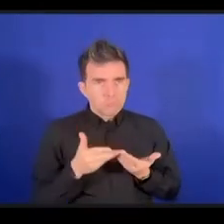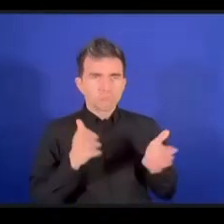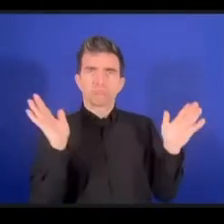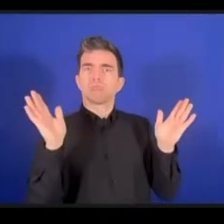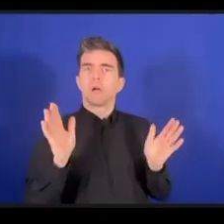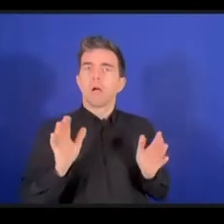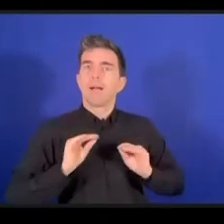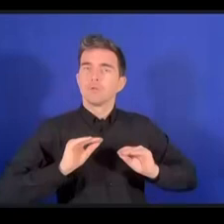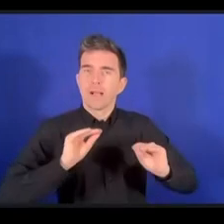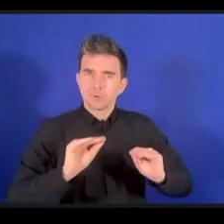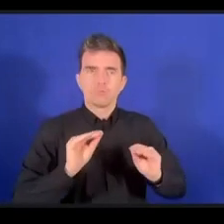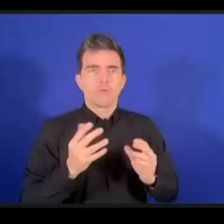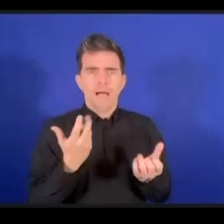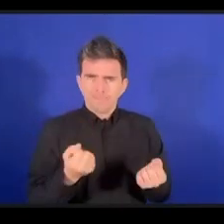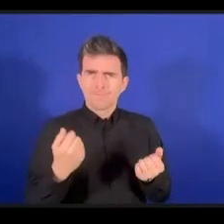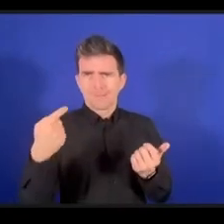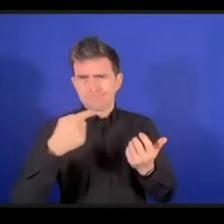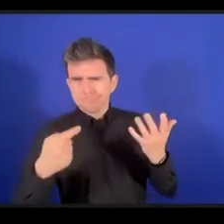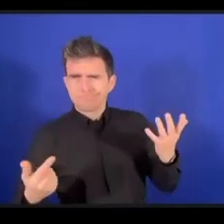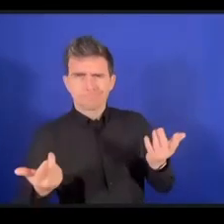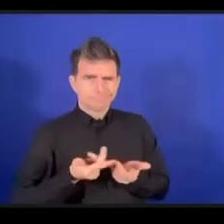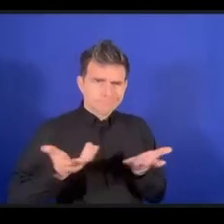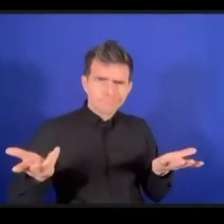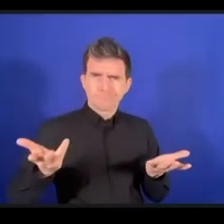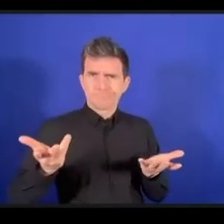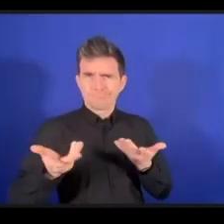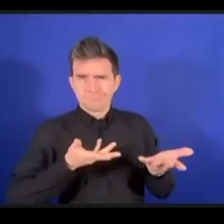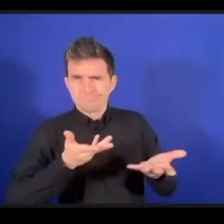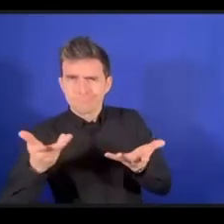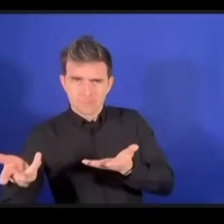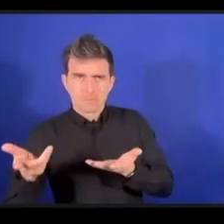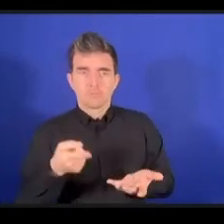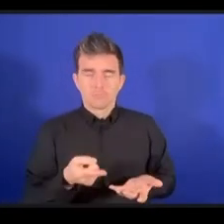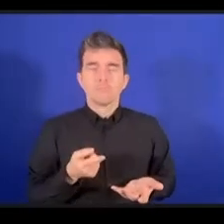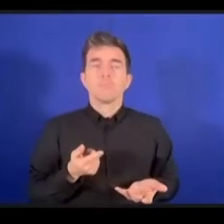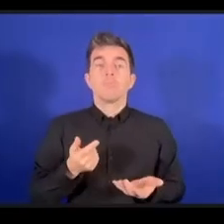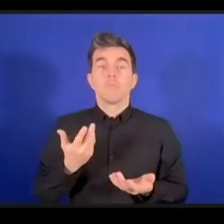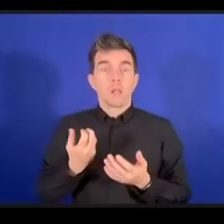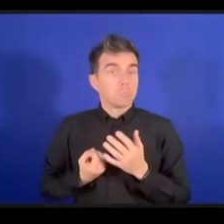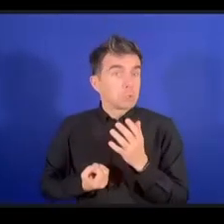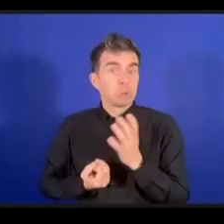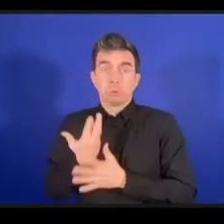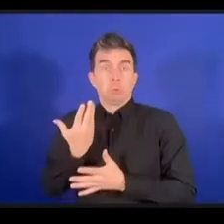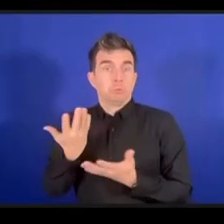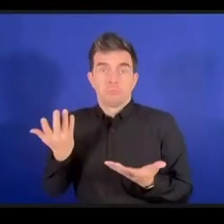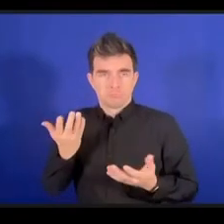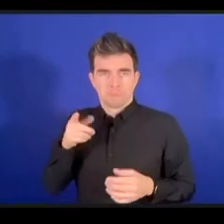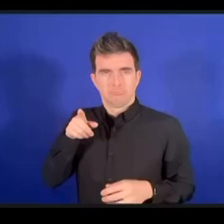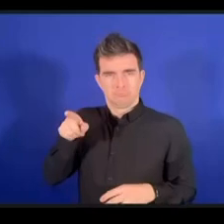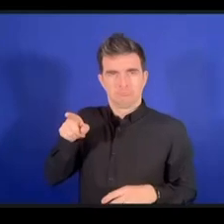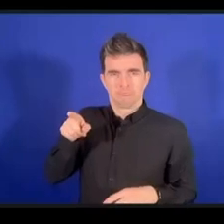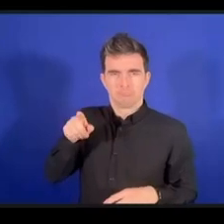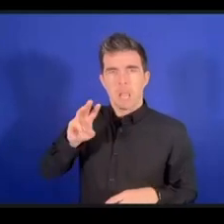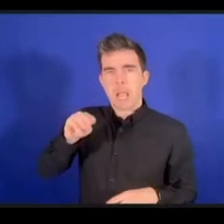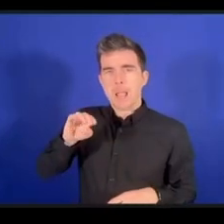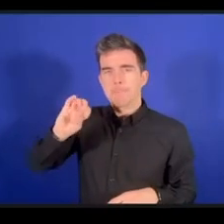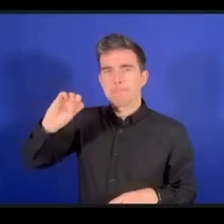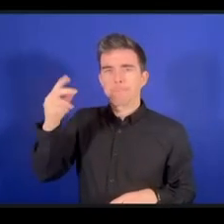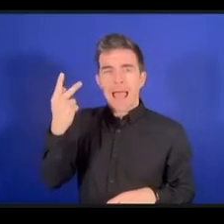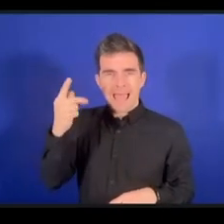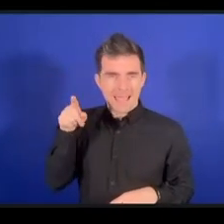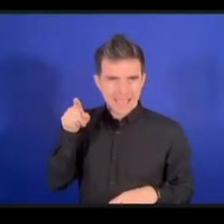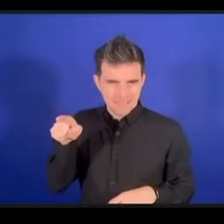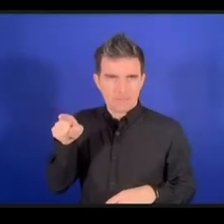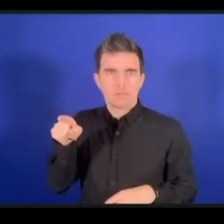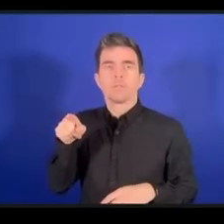这样的这个动态的联盟代表，我们跟其他的那些联盟合作，一起来推动